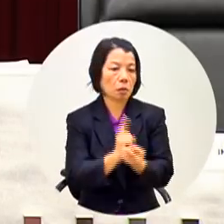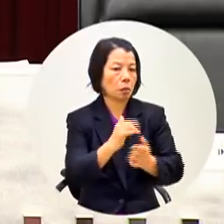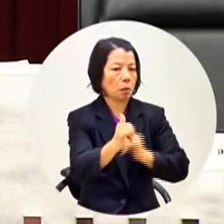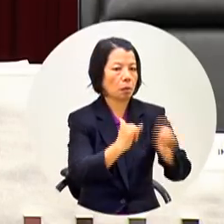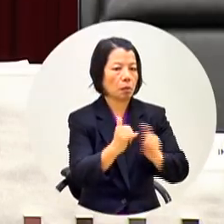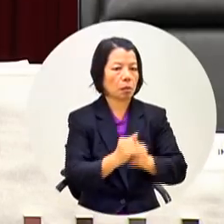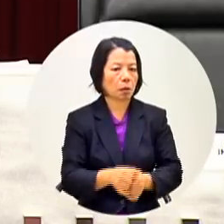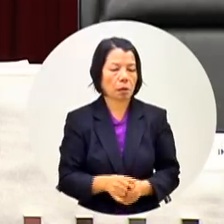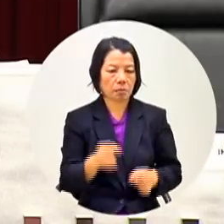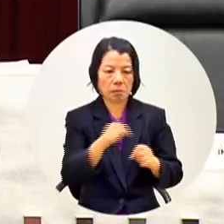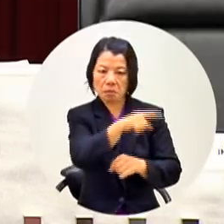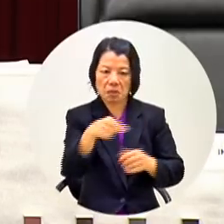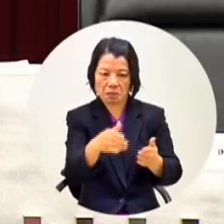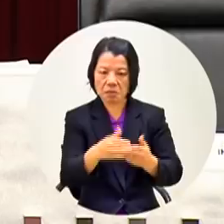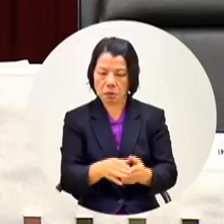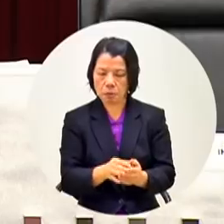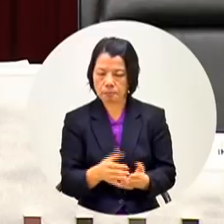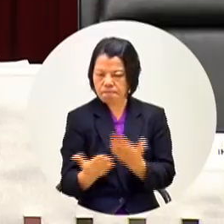化的。